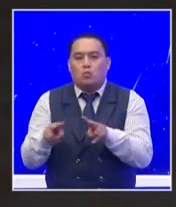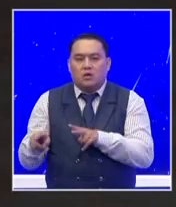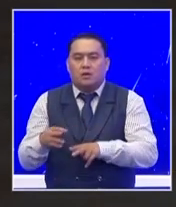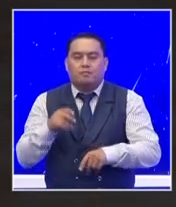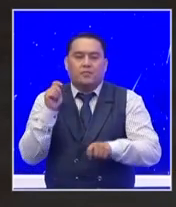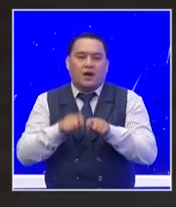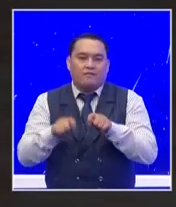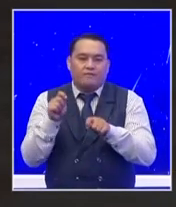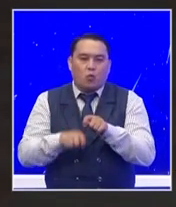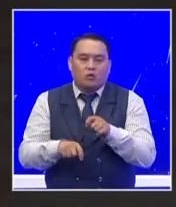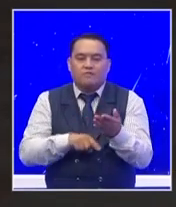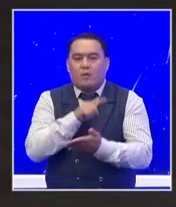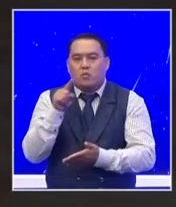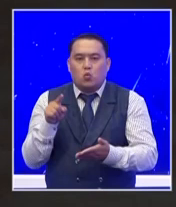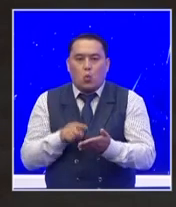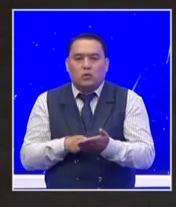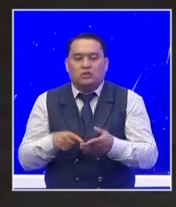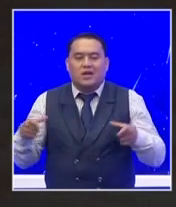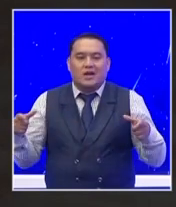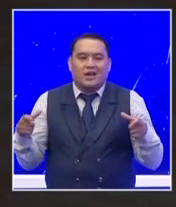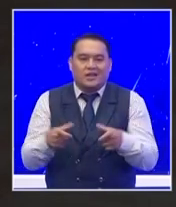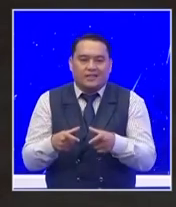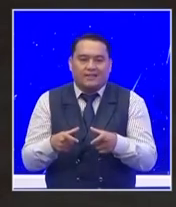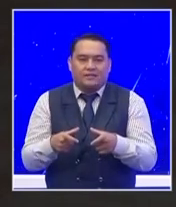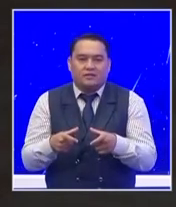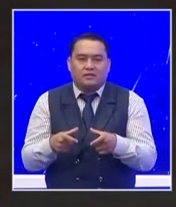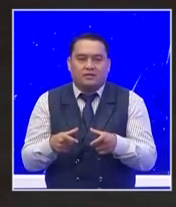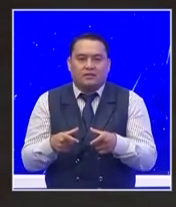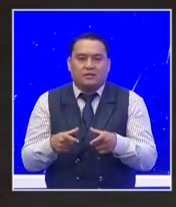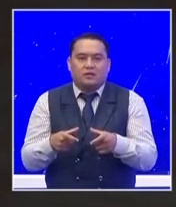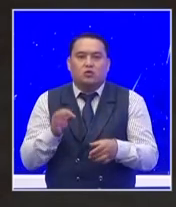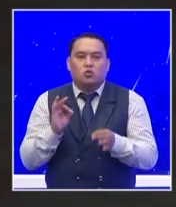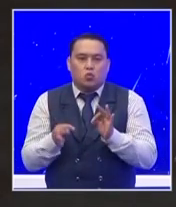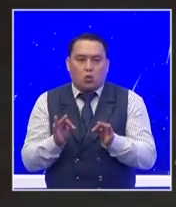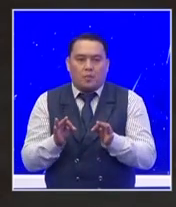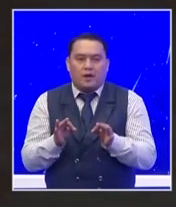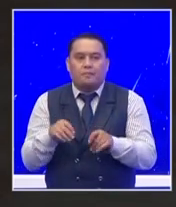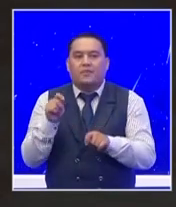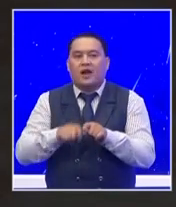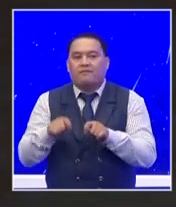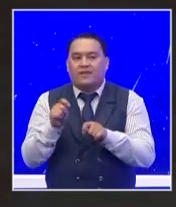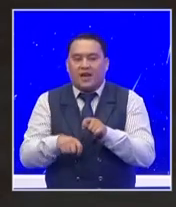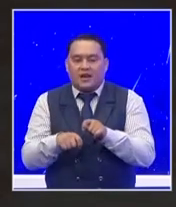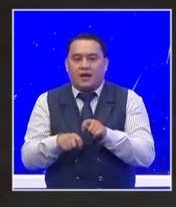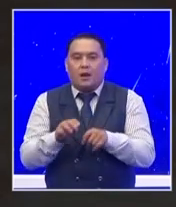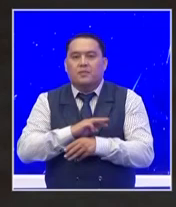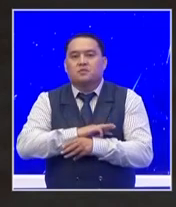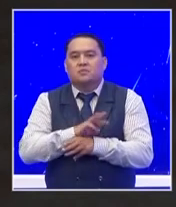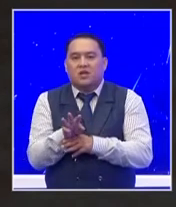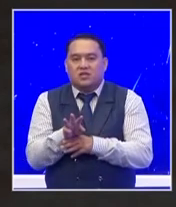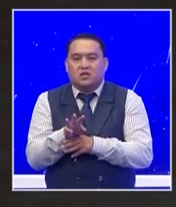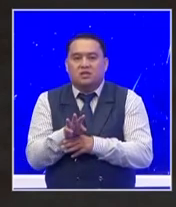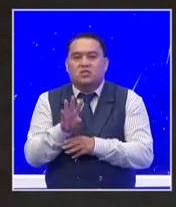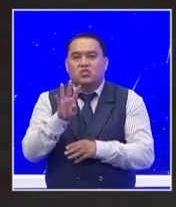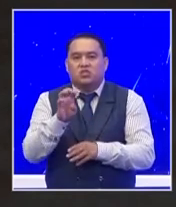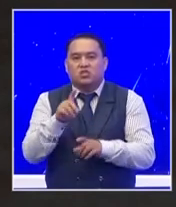рейдовые проверки по вопросам соблюдения карантинного режима и соблюдения санитарных норм. В ходе проведения мероприятия охвачено более